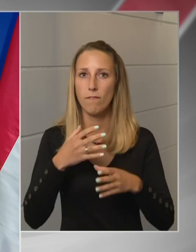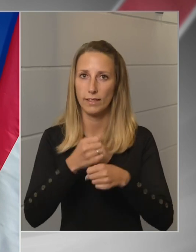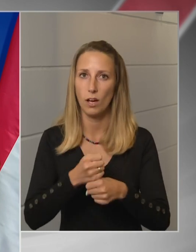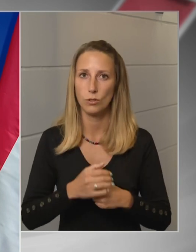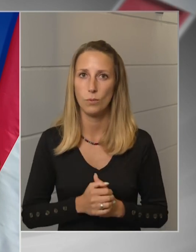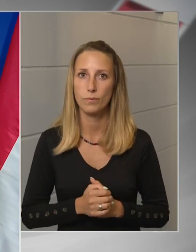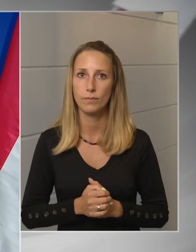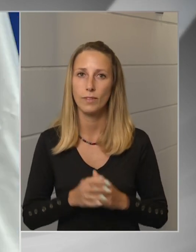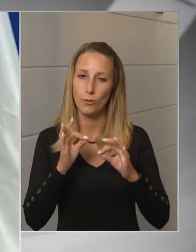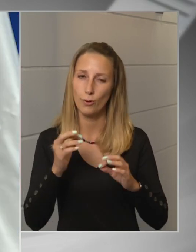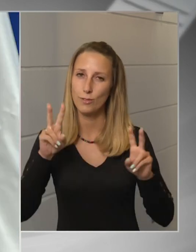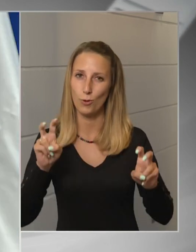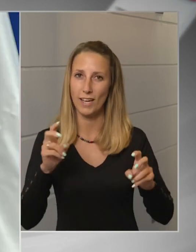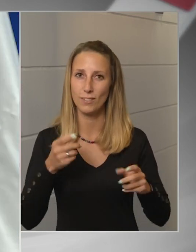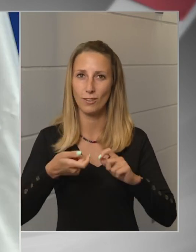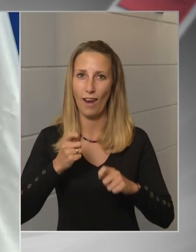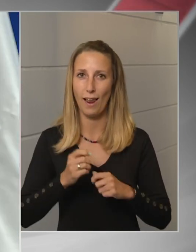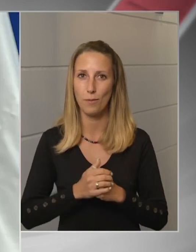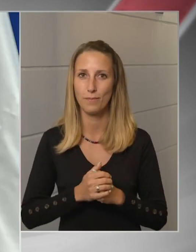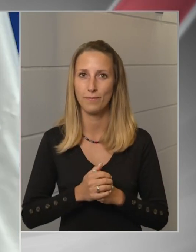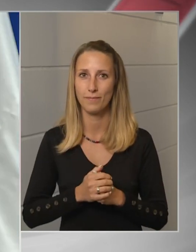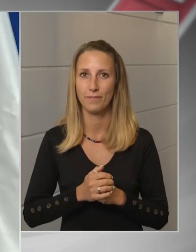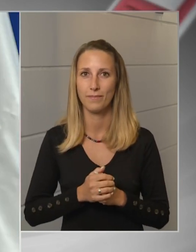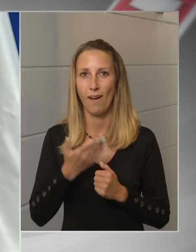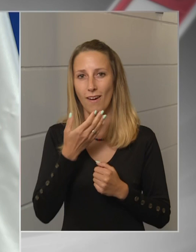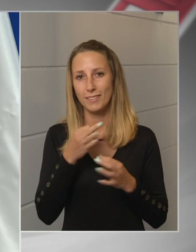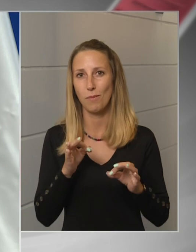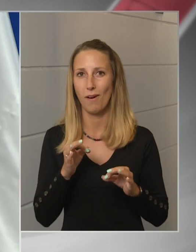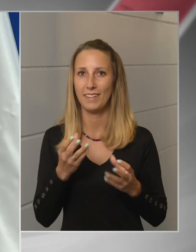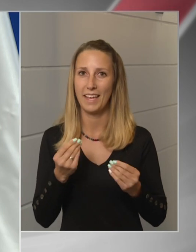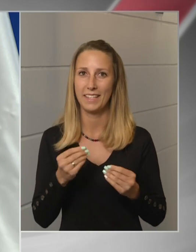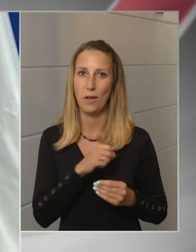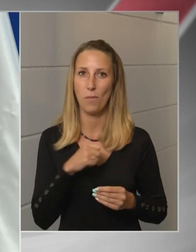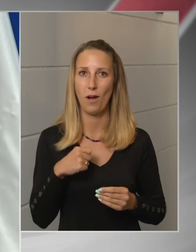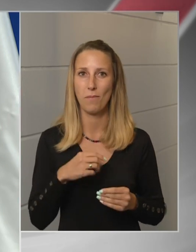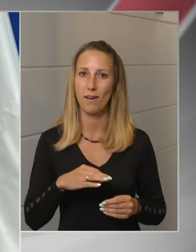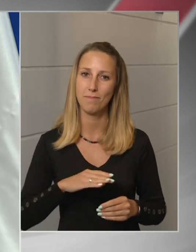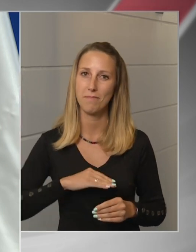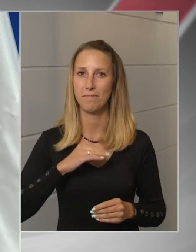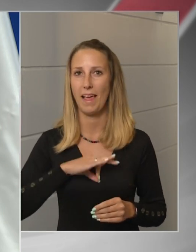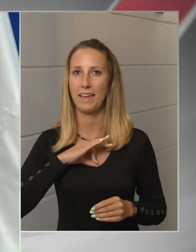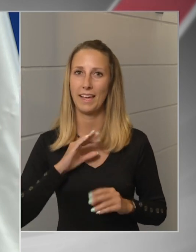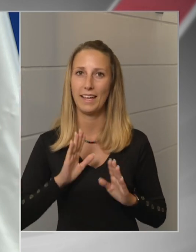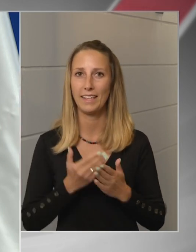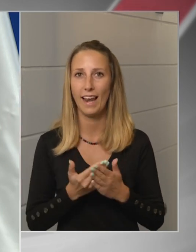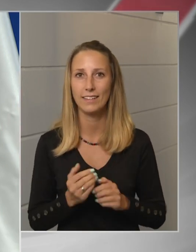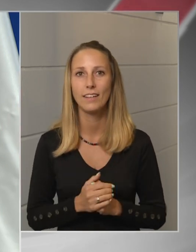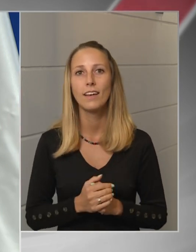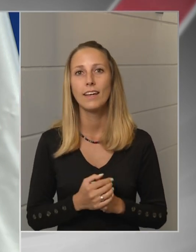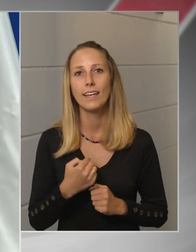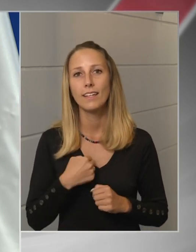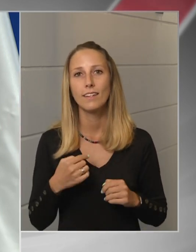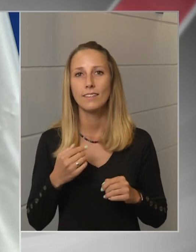jó kis mondásnak találom, hogyha szabad nekem önmagammal elégedettnek lenni. De én a